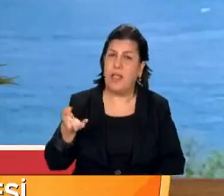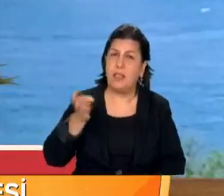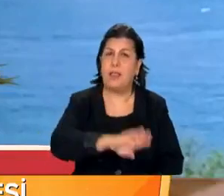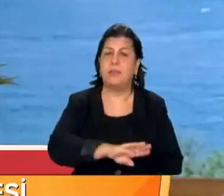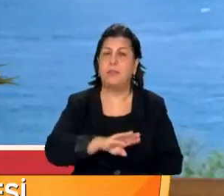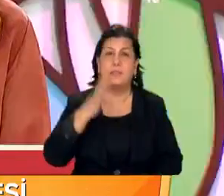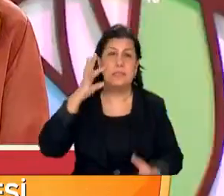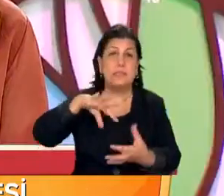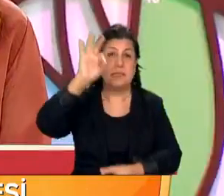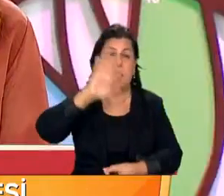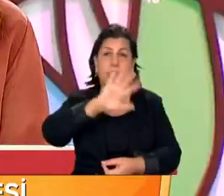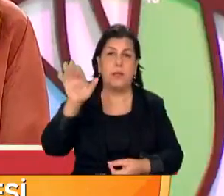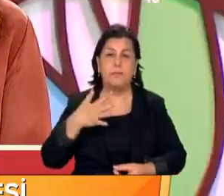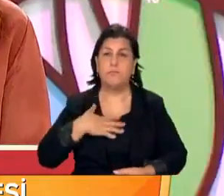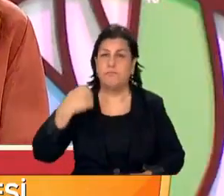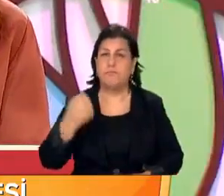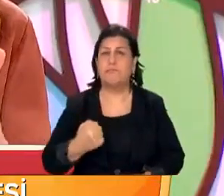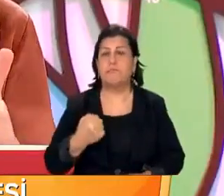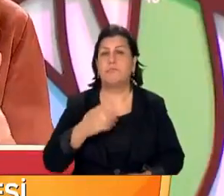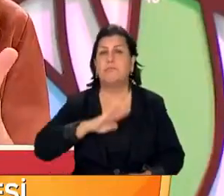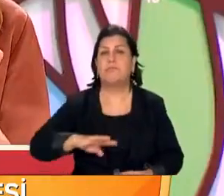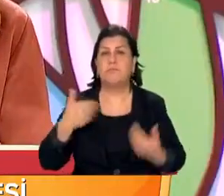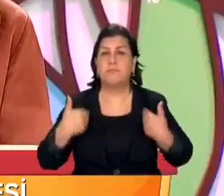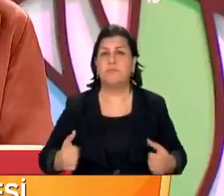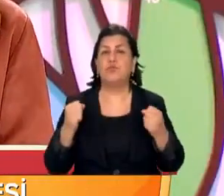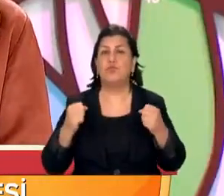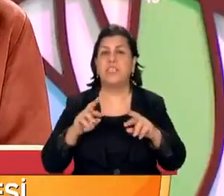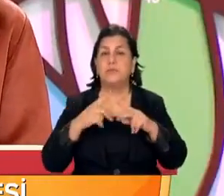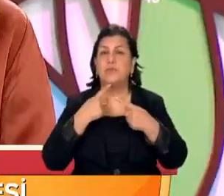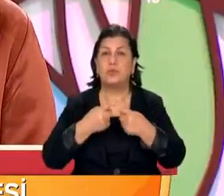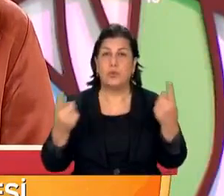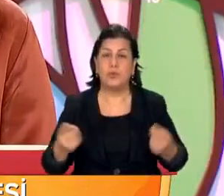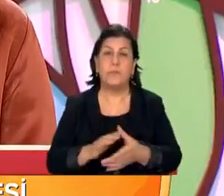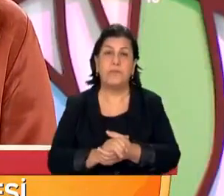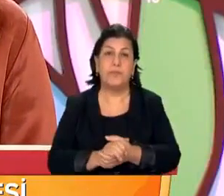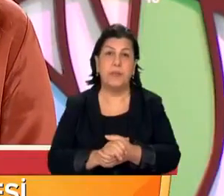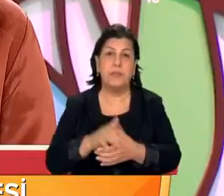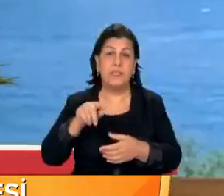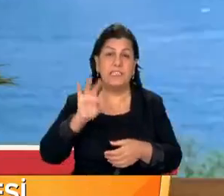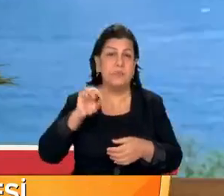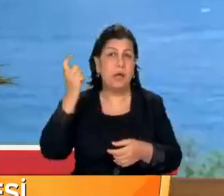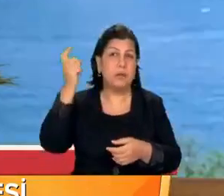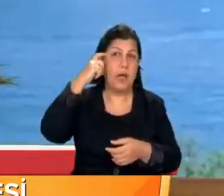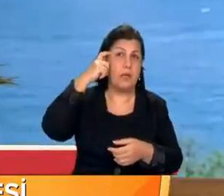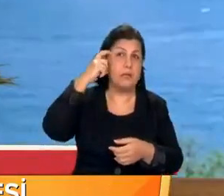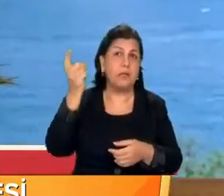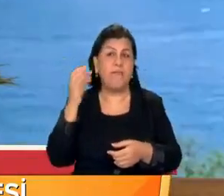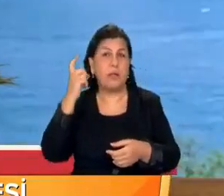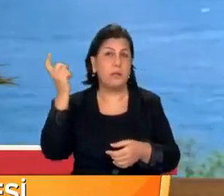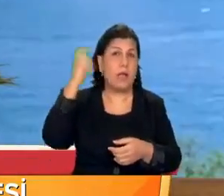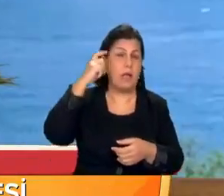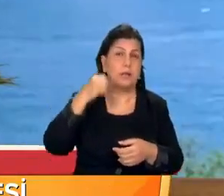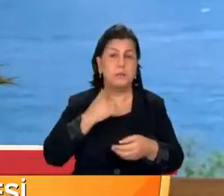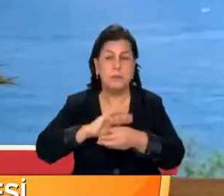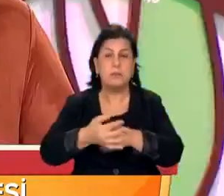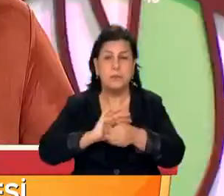bu peki halihazırdaki takıntıları takıntıları de bekliyoruz süreçte Evet orası çok önemli bir ayrım böyle